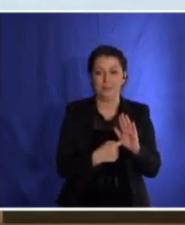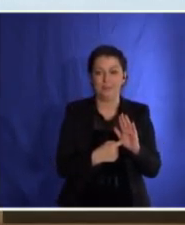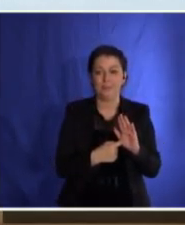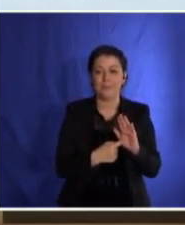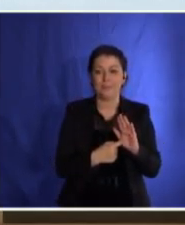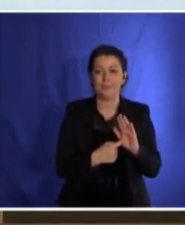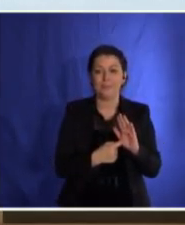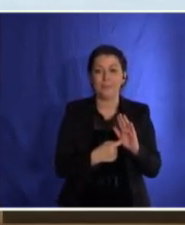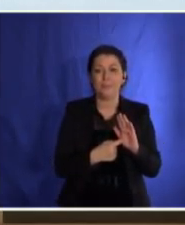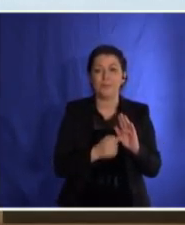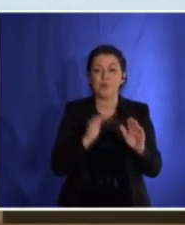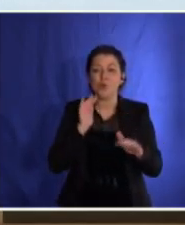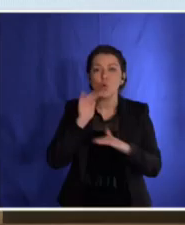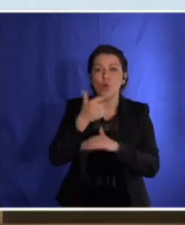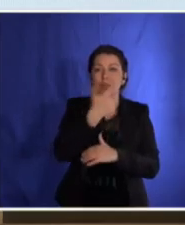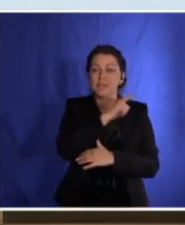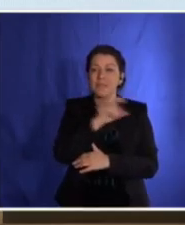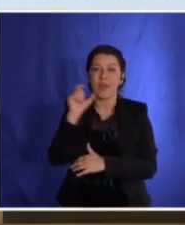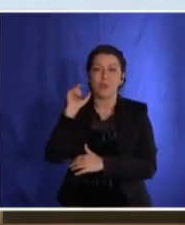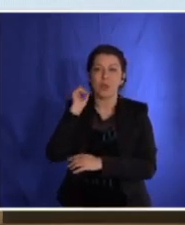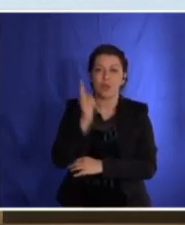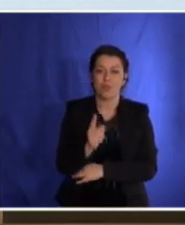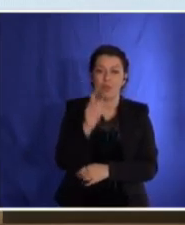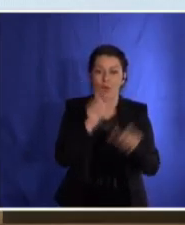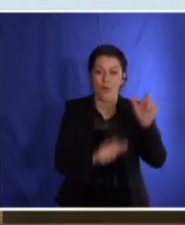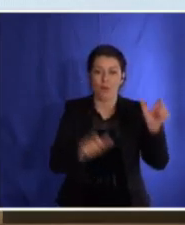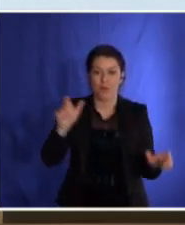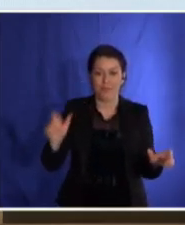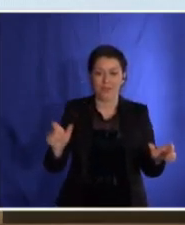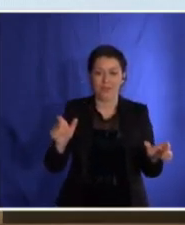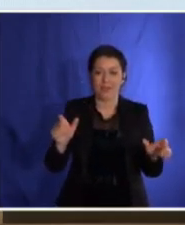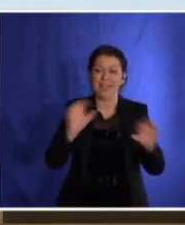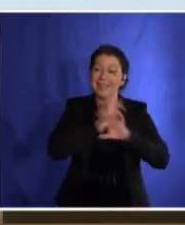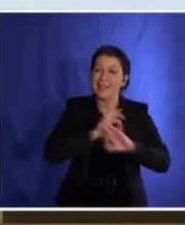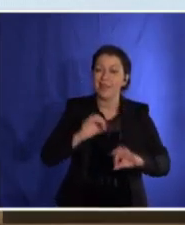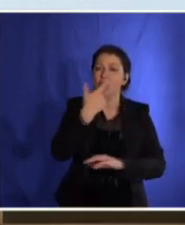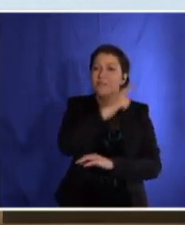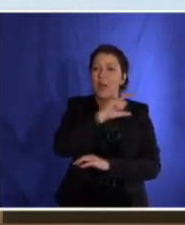Mehr als 200.000 Menschen, exakt